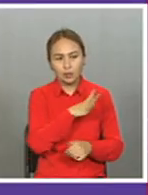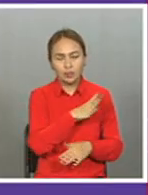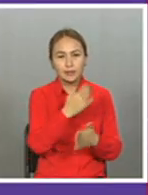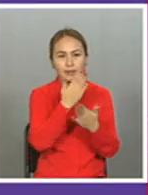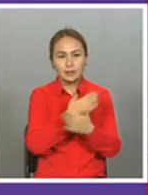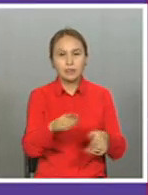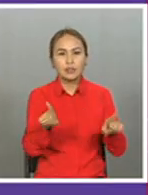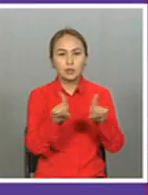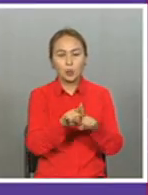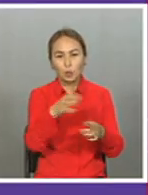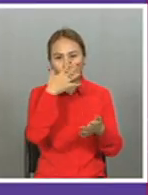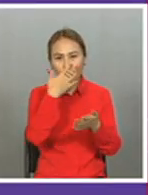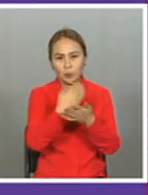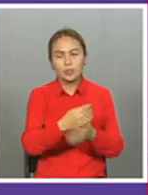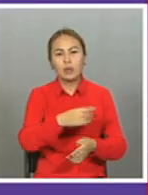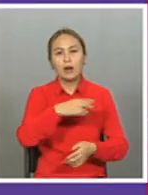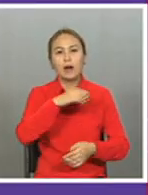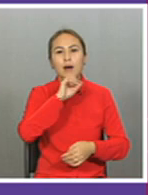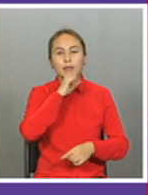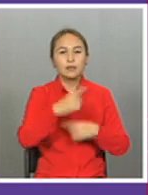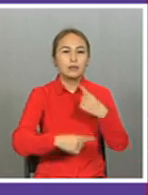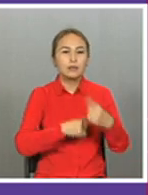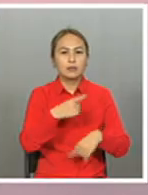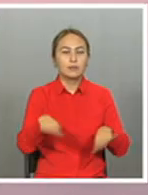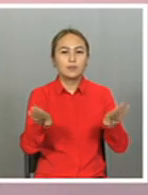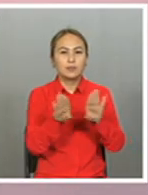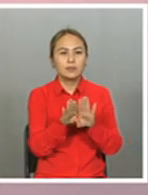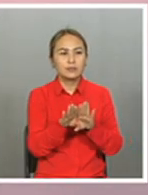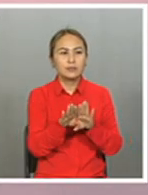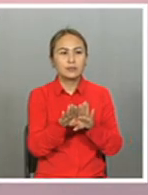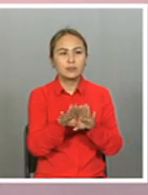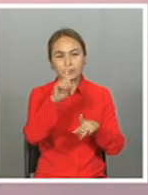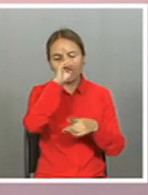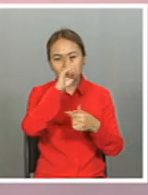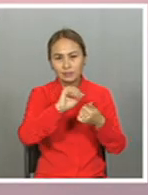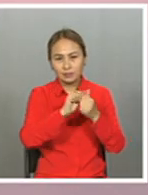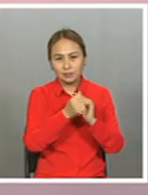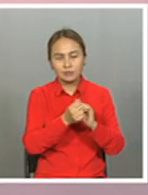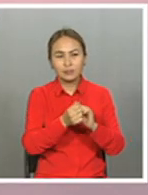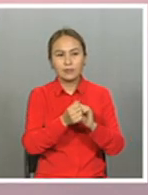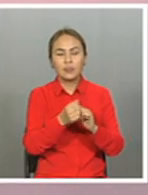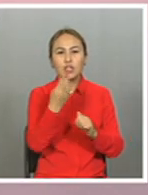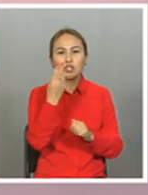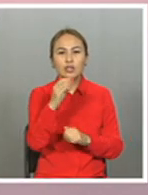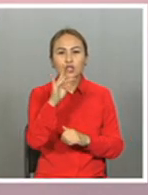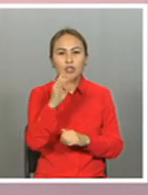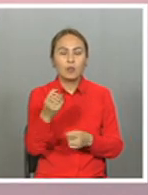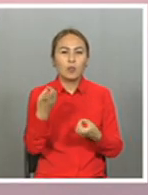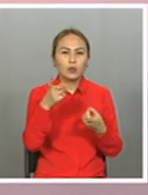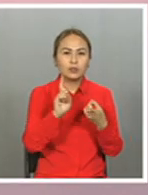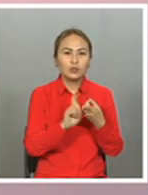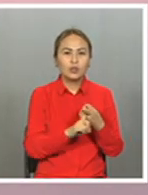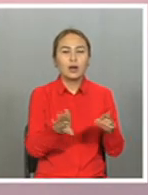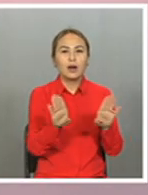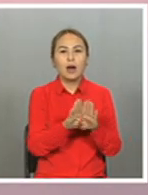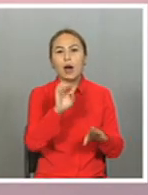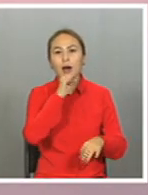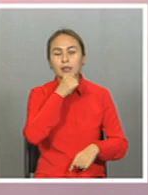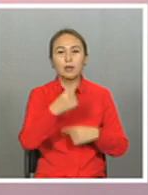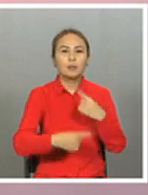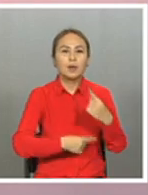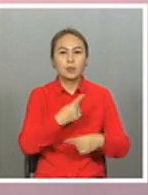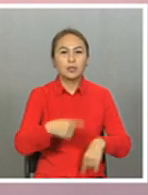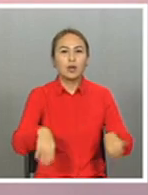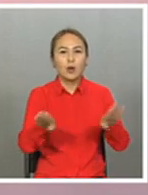де өз ата тектеріңді жаттап жүріңдер. Ендеше балалар шежіре бойынша ата-баба тізбегіне